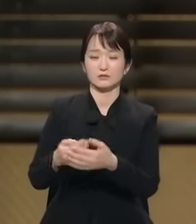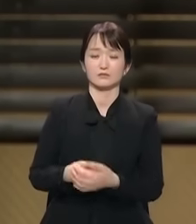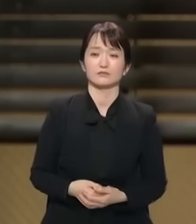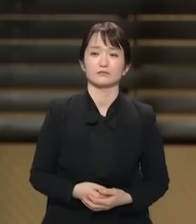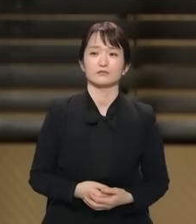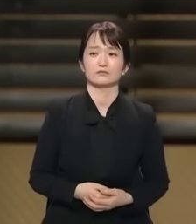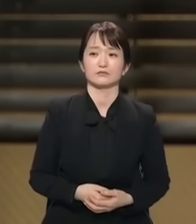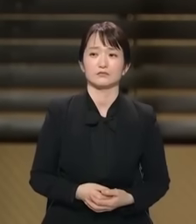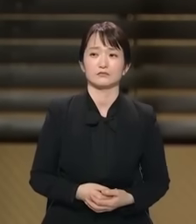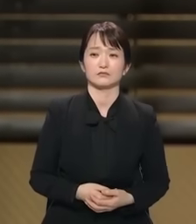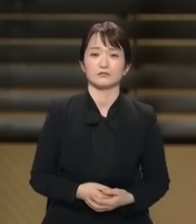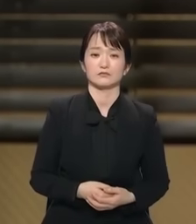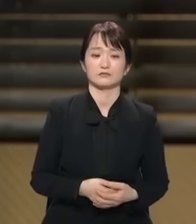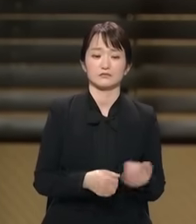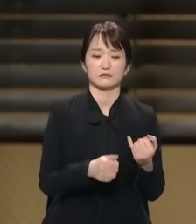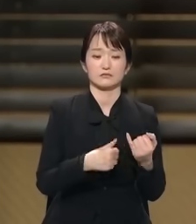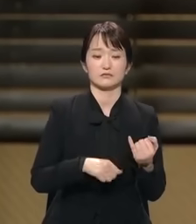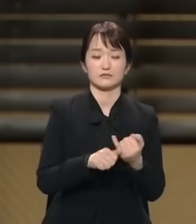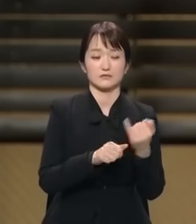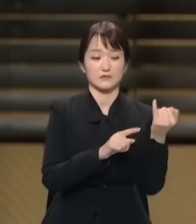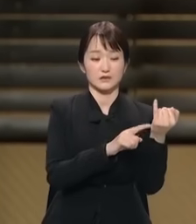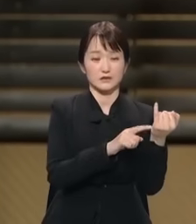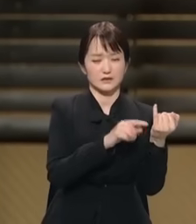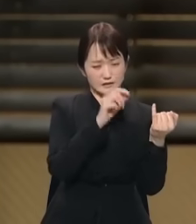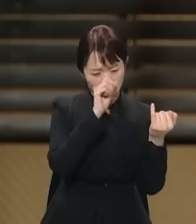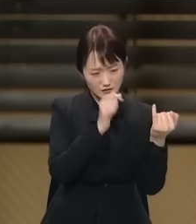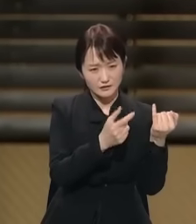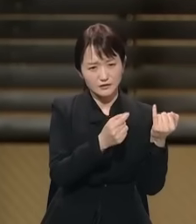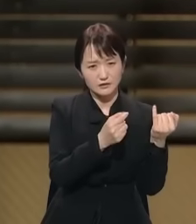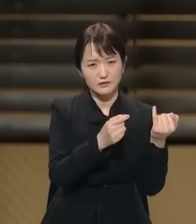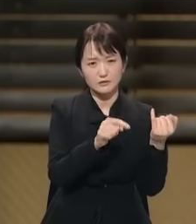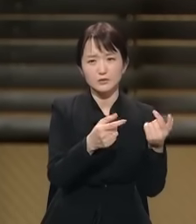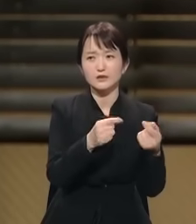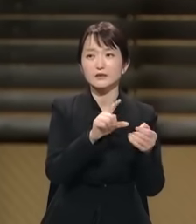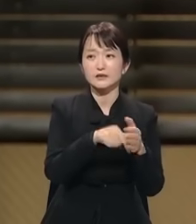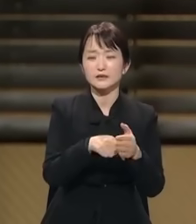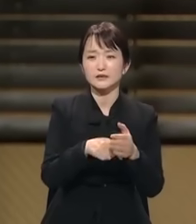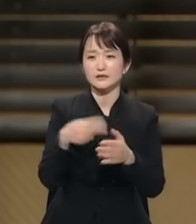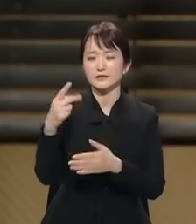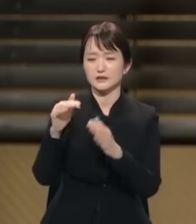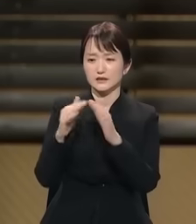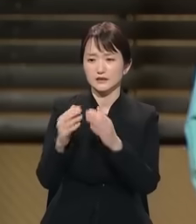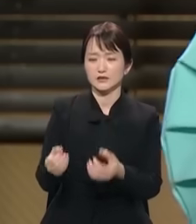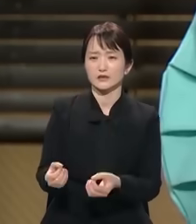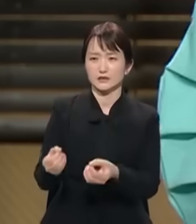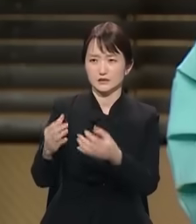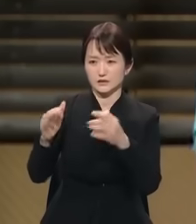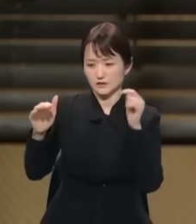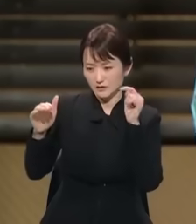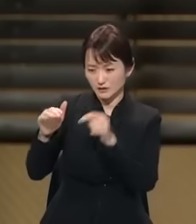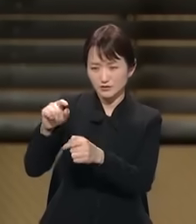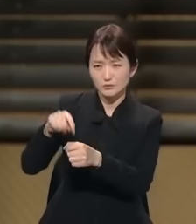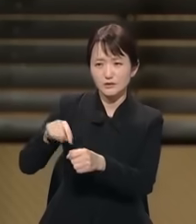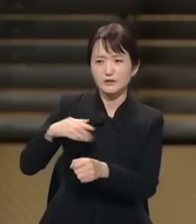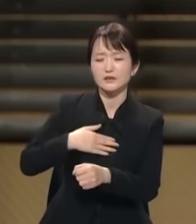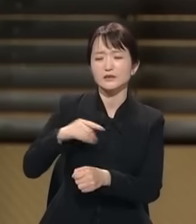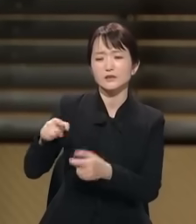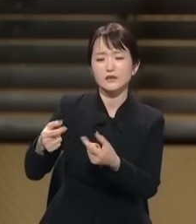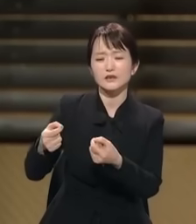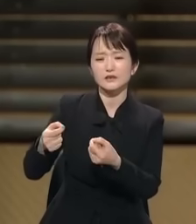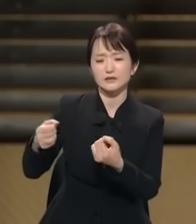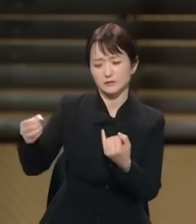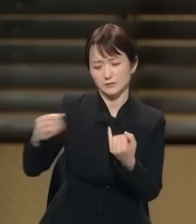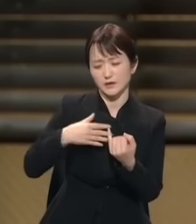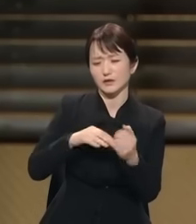사연자분이 너무 착하신 것 같아요. 이 상황에서도 아직도 시가 행사에 가능한 많이 가기 위해서 나에게 제발 그런 행위를 좀 중단해달라고 요청을 하신 것